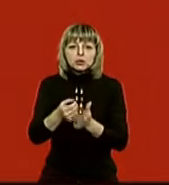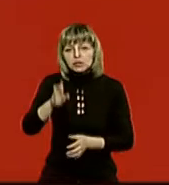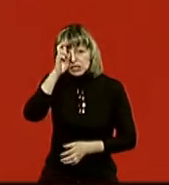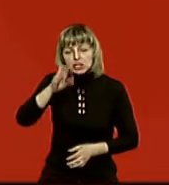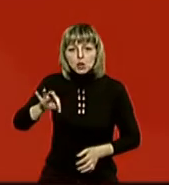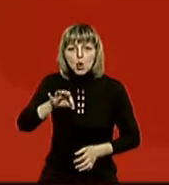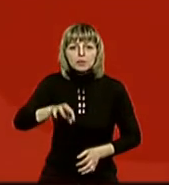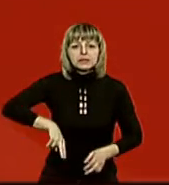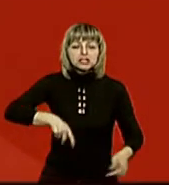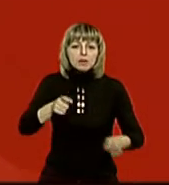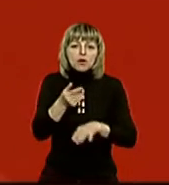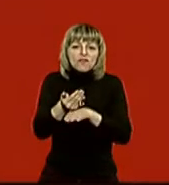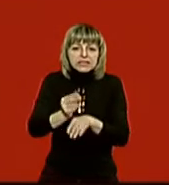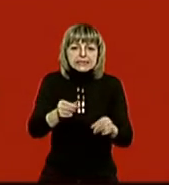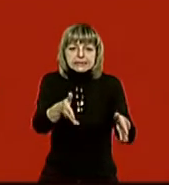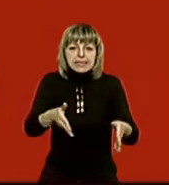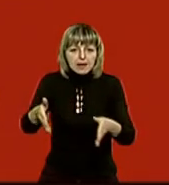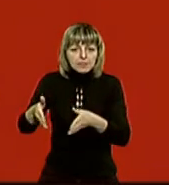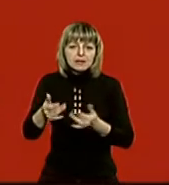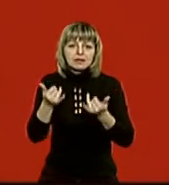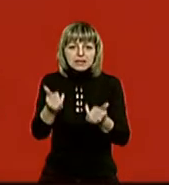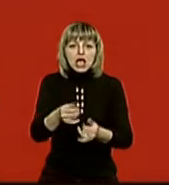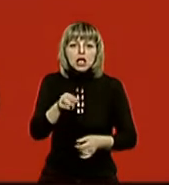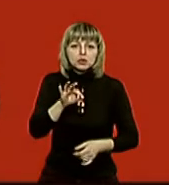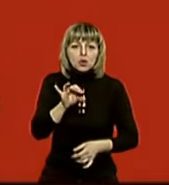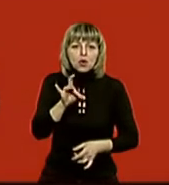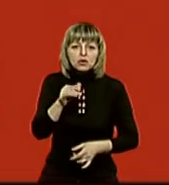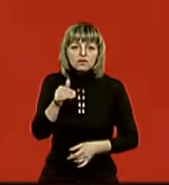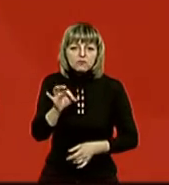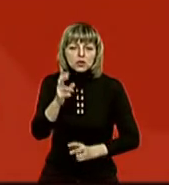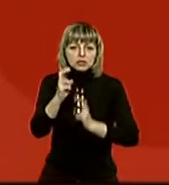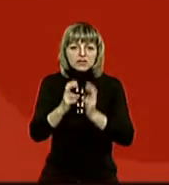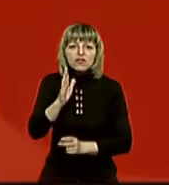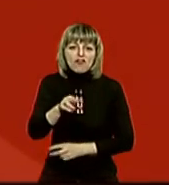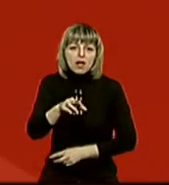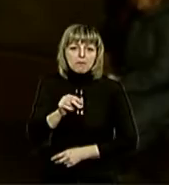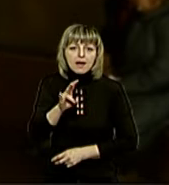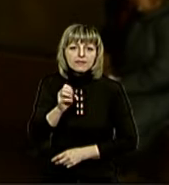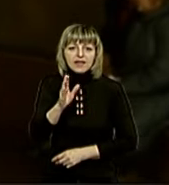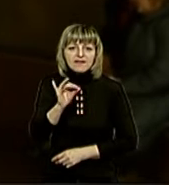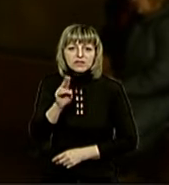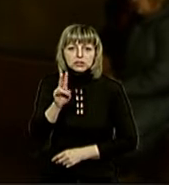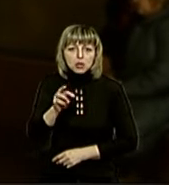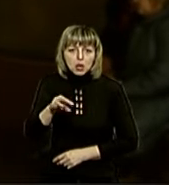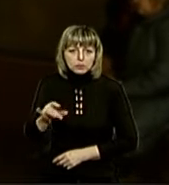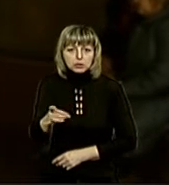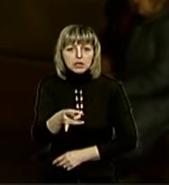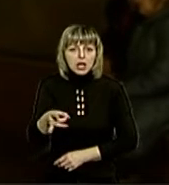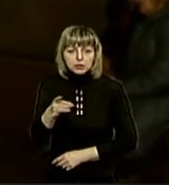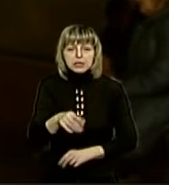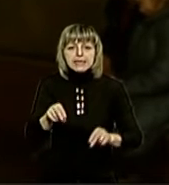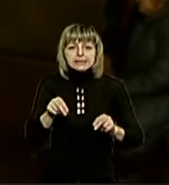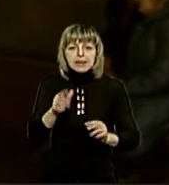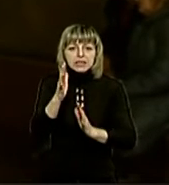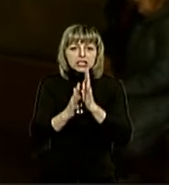обласної адміністрації про відведення земель для торфозаводу у Маневицькому районі. Землями лісового